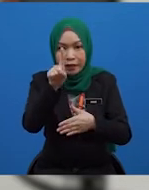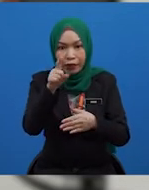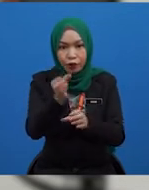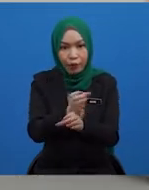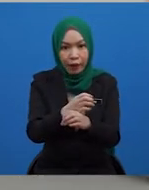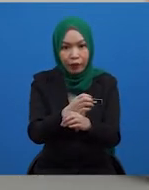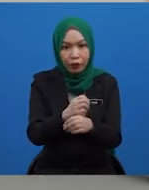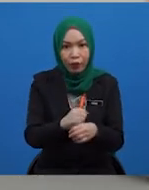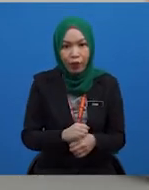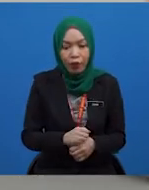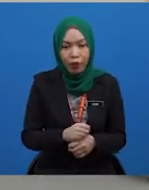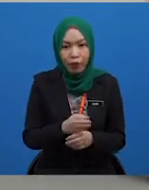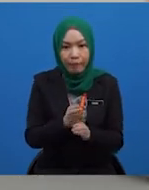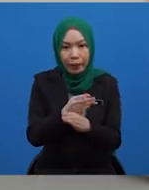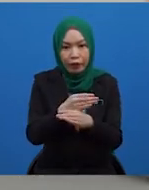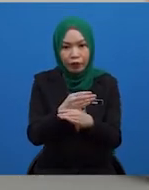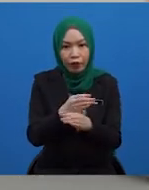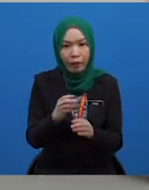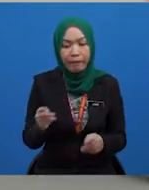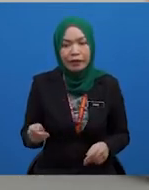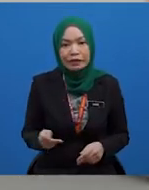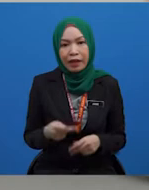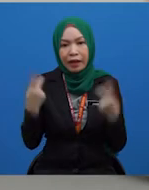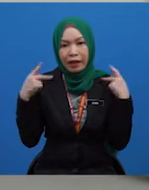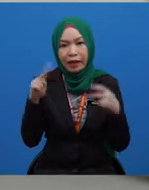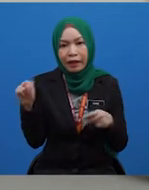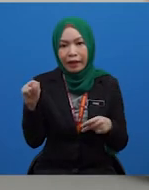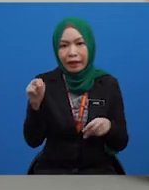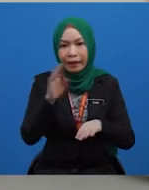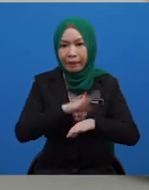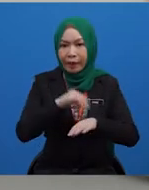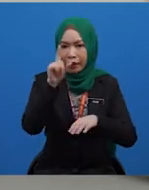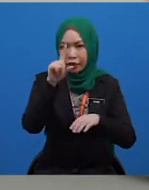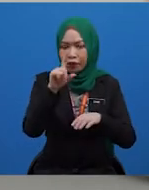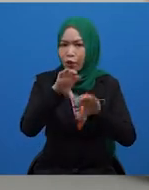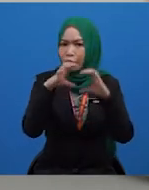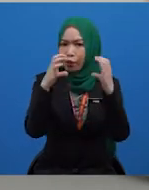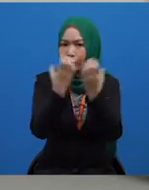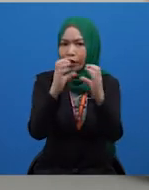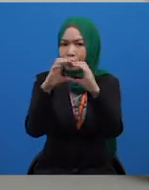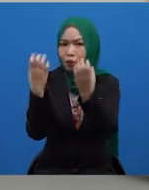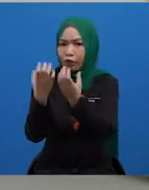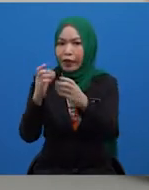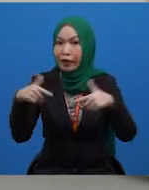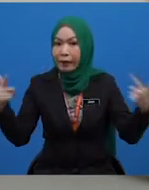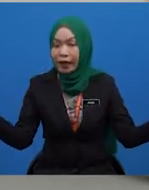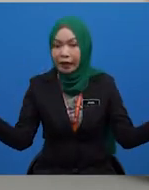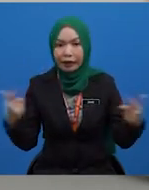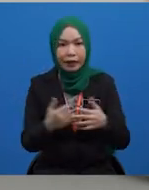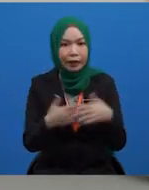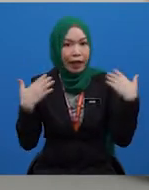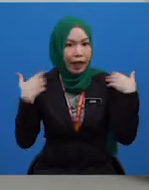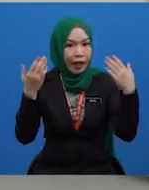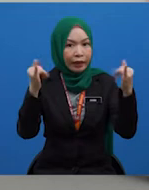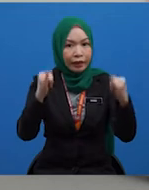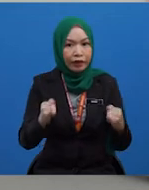bentuk pasaran tersebut kepada kumpulan-kumpulan yang berlainan di mana individu-individu yang